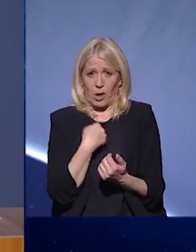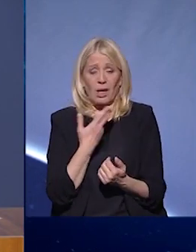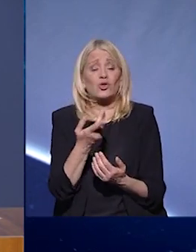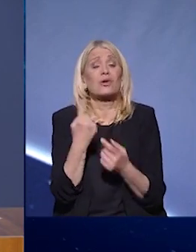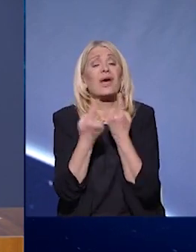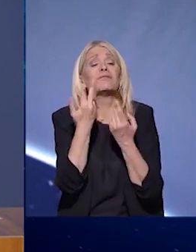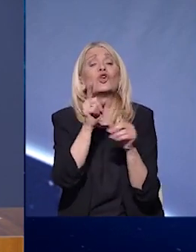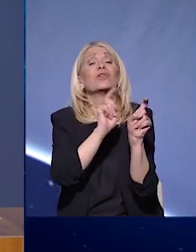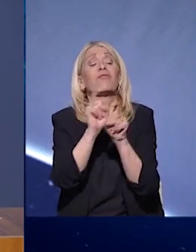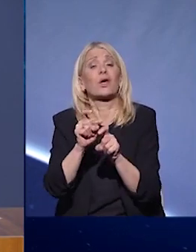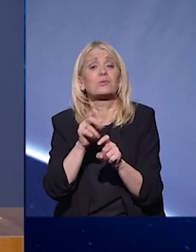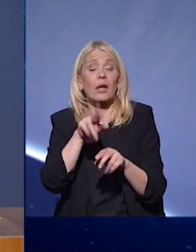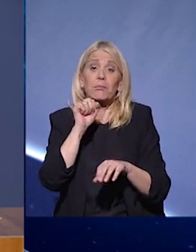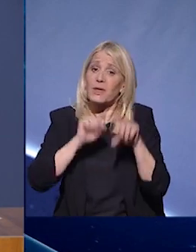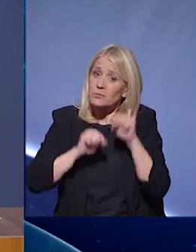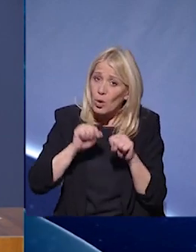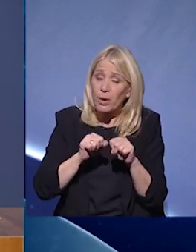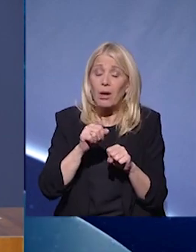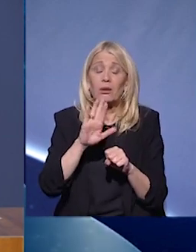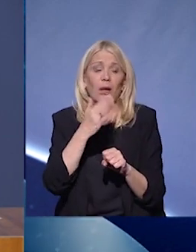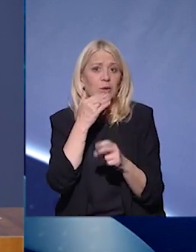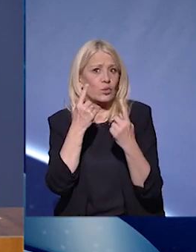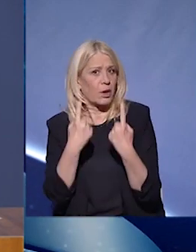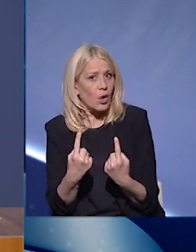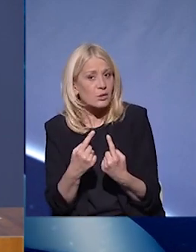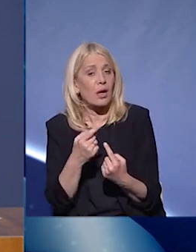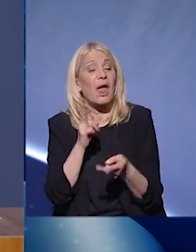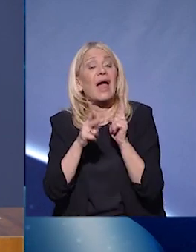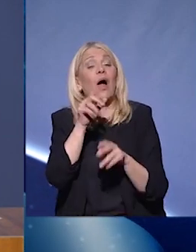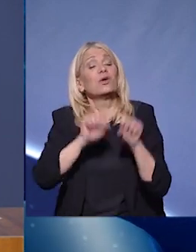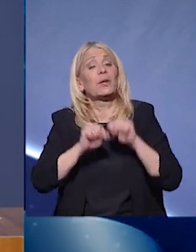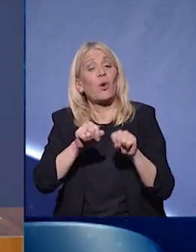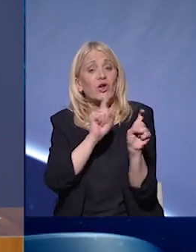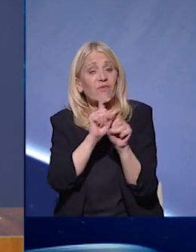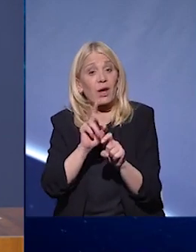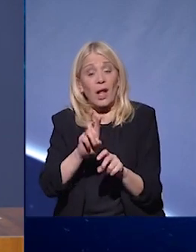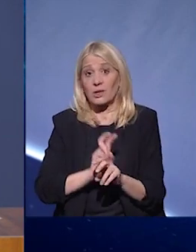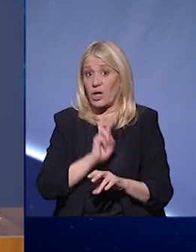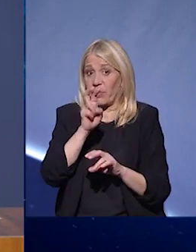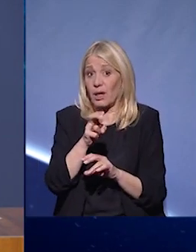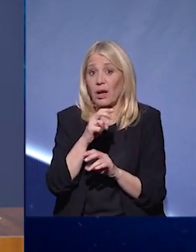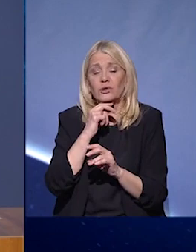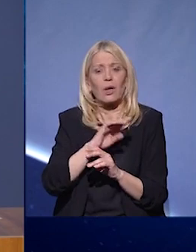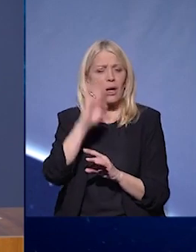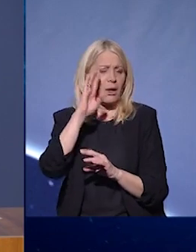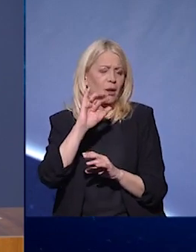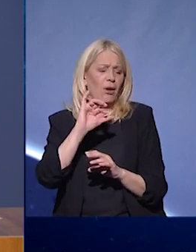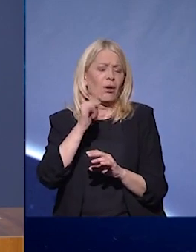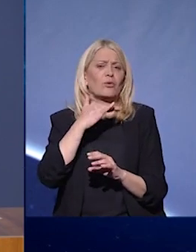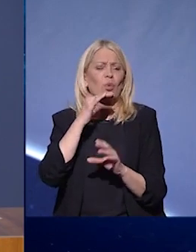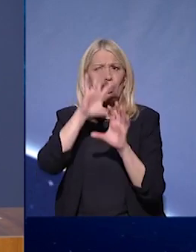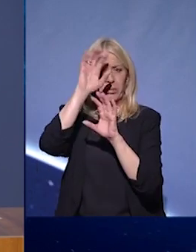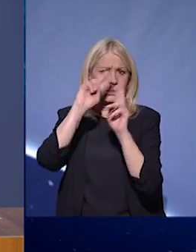virusa, da li će imati sposobnost, da li će opstati, kako će se ponašati, da li će preći na južnu hemisferu. Taj